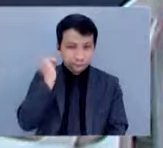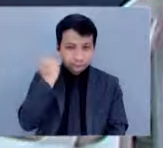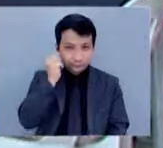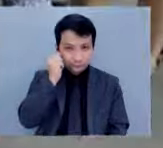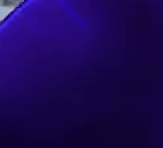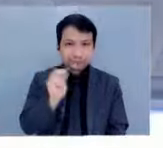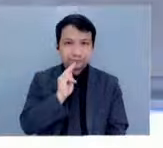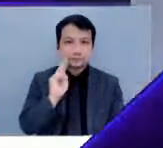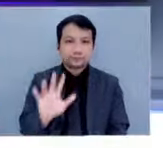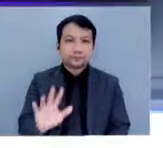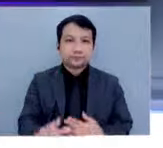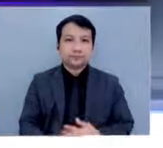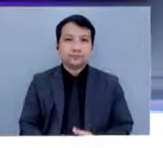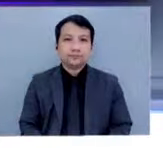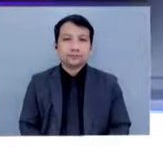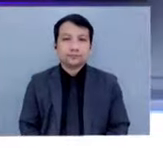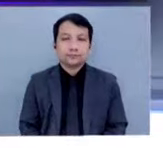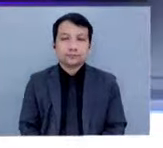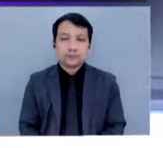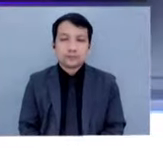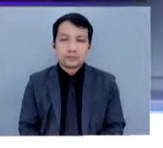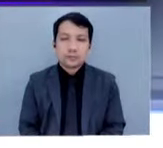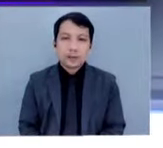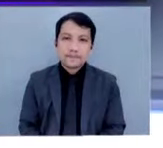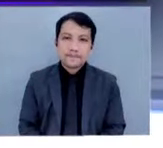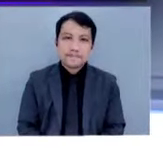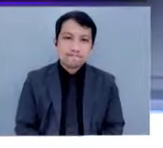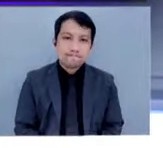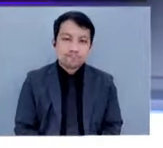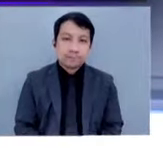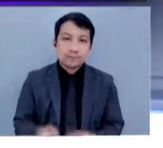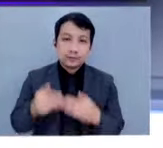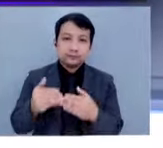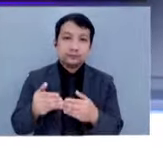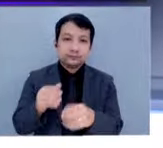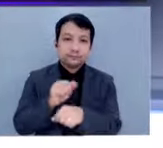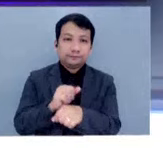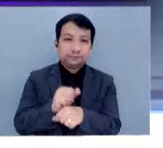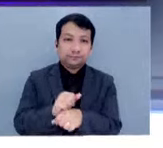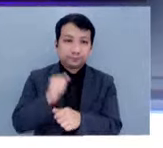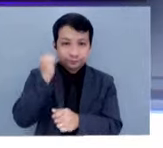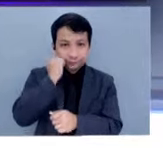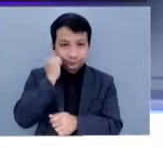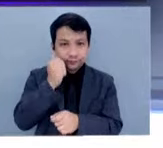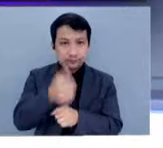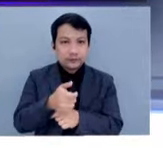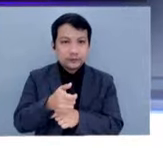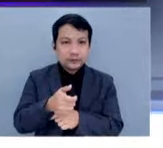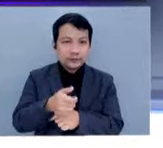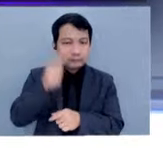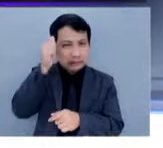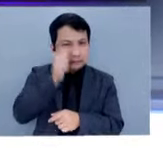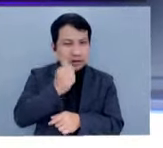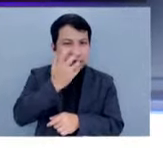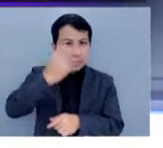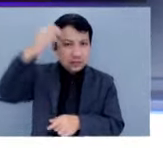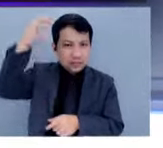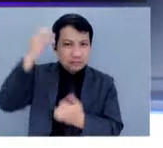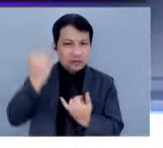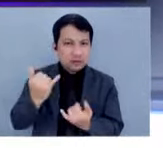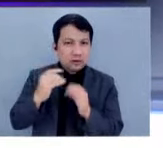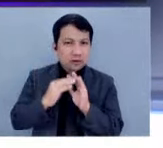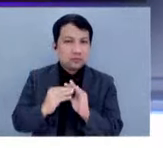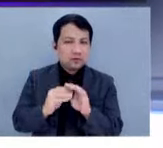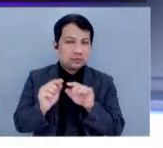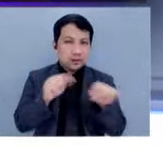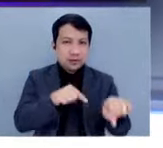News 5. Sinusoong ng maraming empleyado ang araw-araw na tindi ng init ng panahon para lang makapasok sa